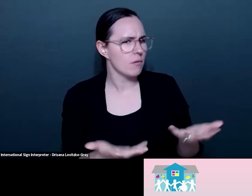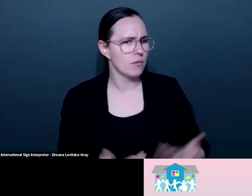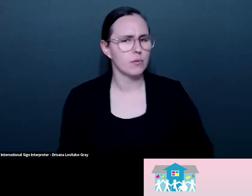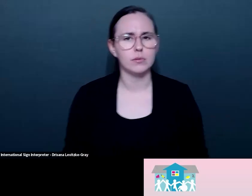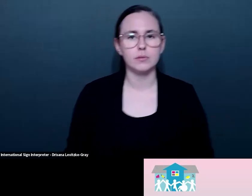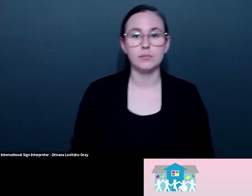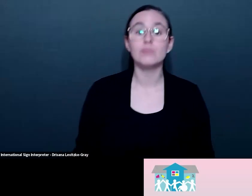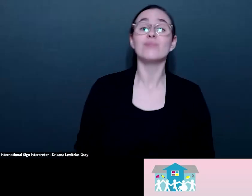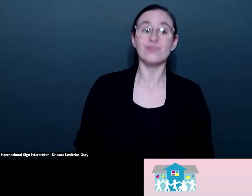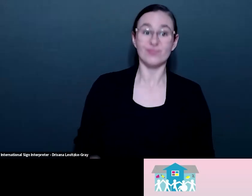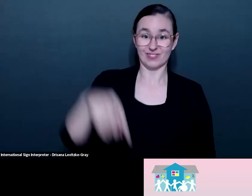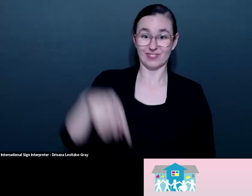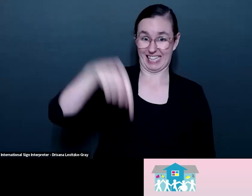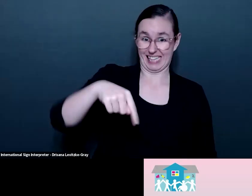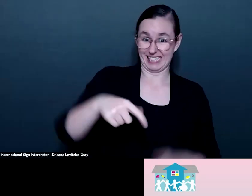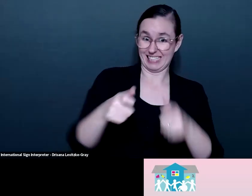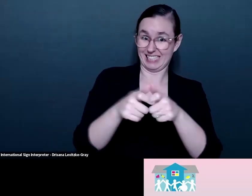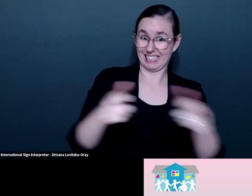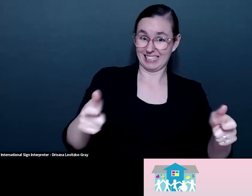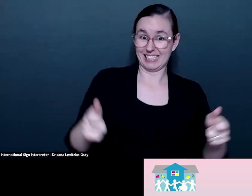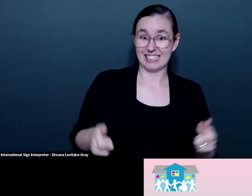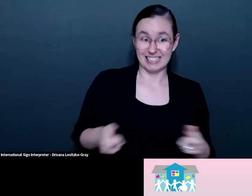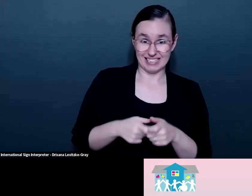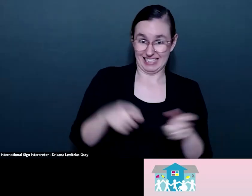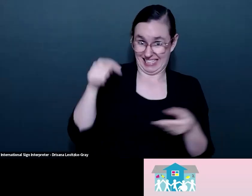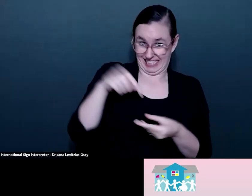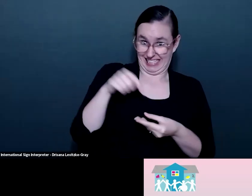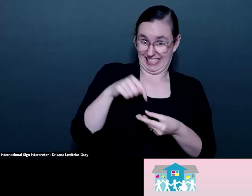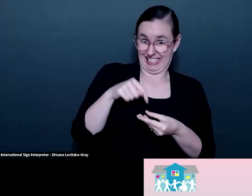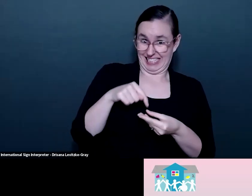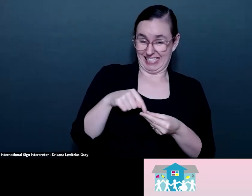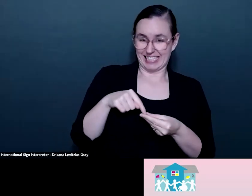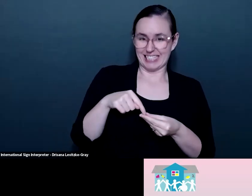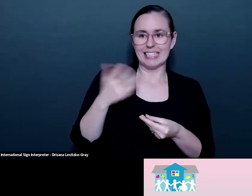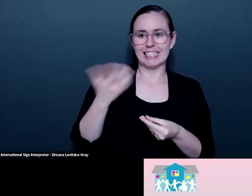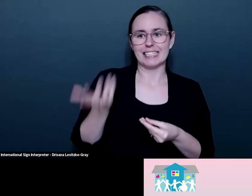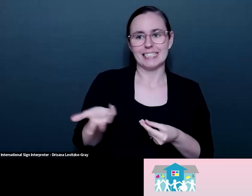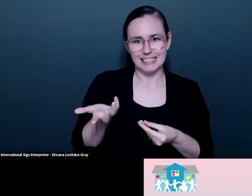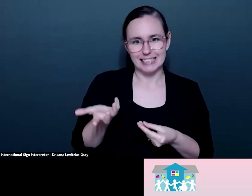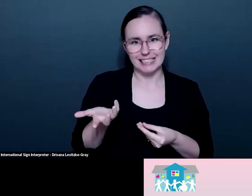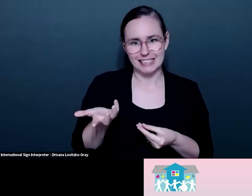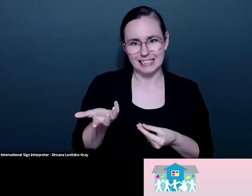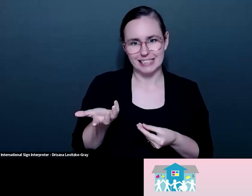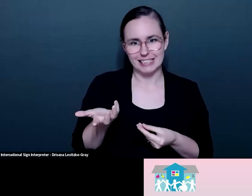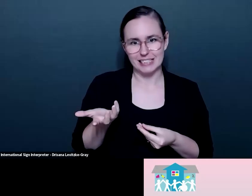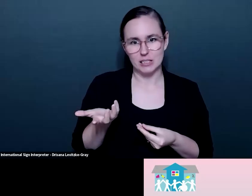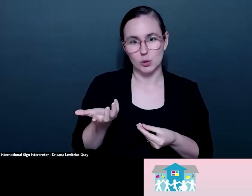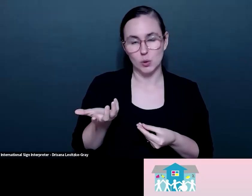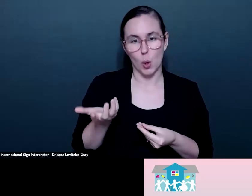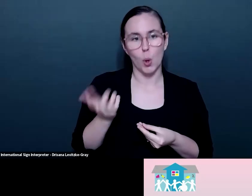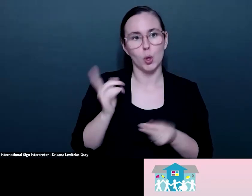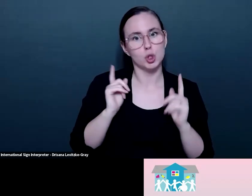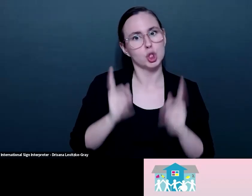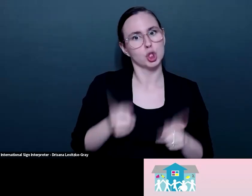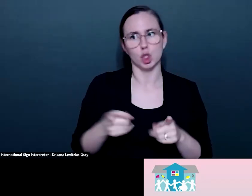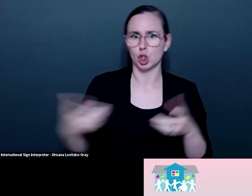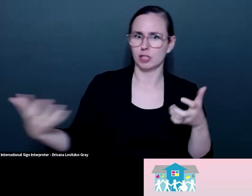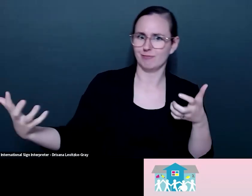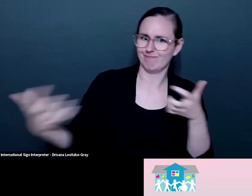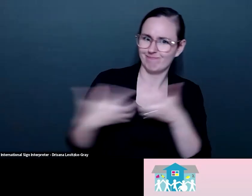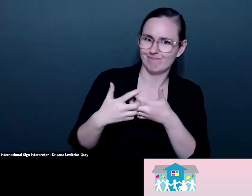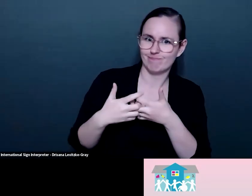d'éducation inclusive qui est disponible, qui peut être intégré dans des questions